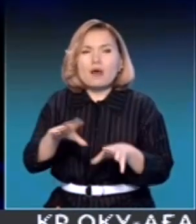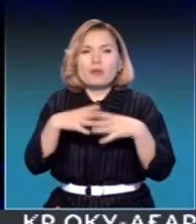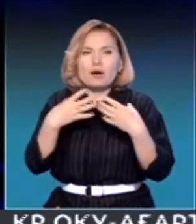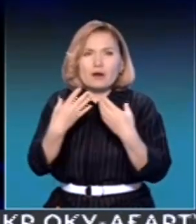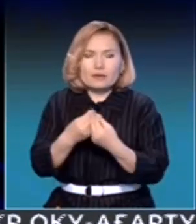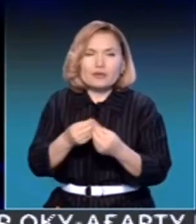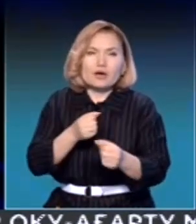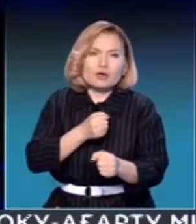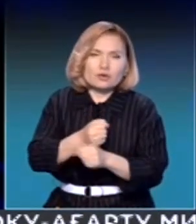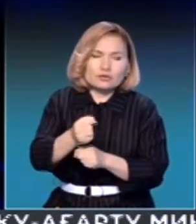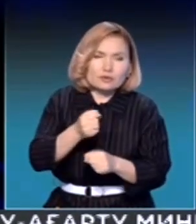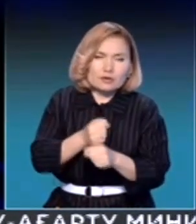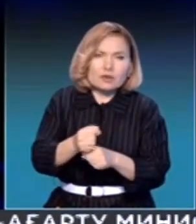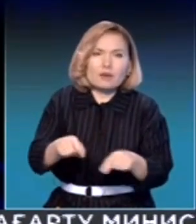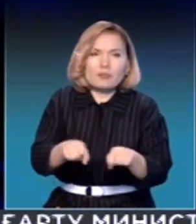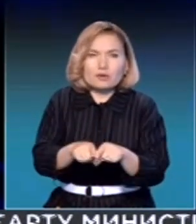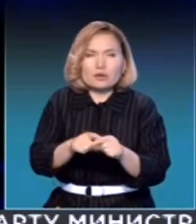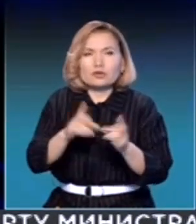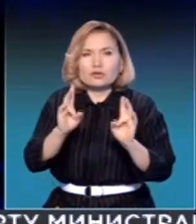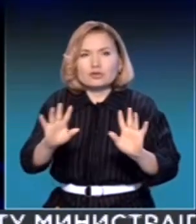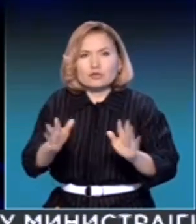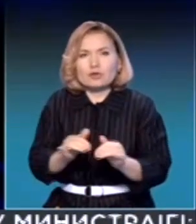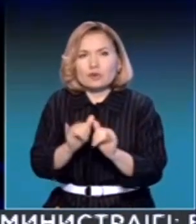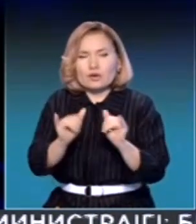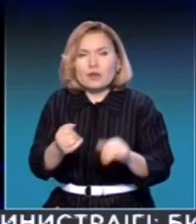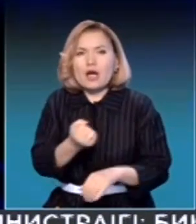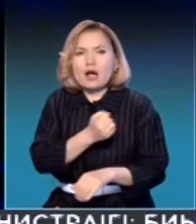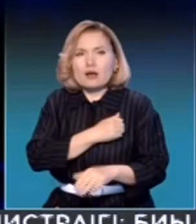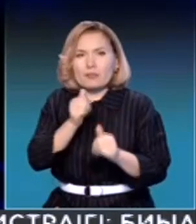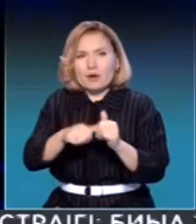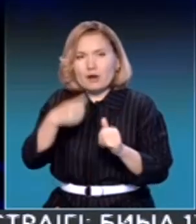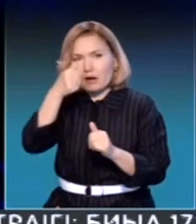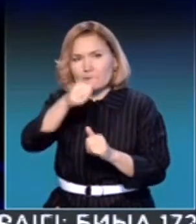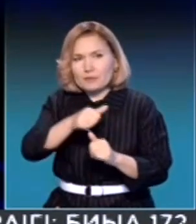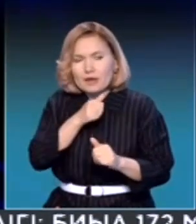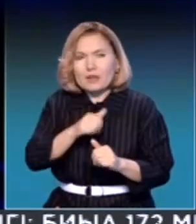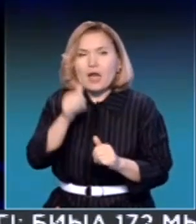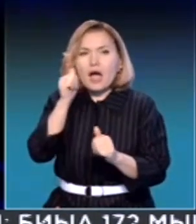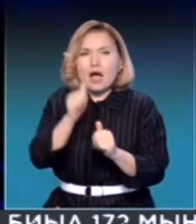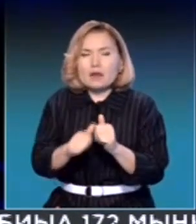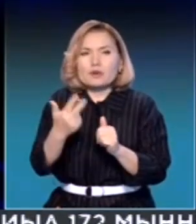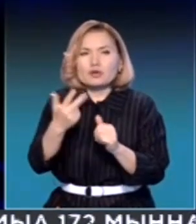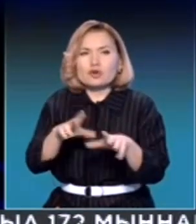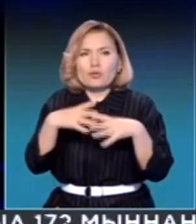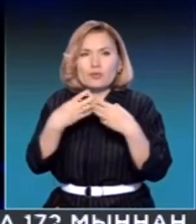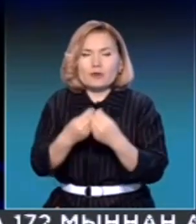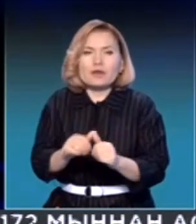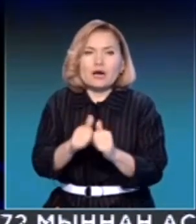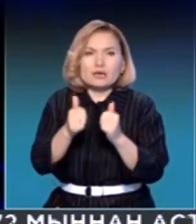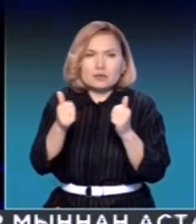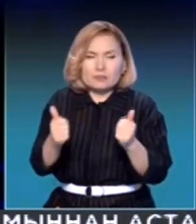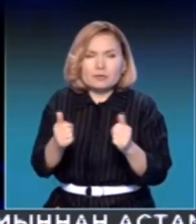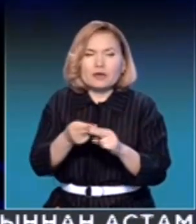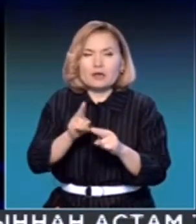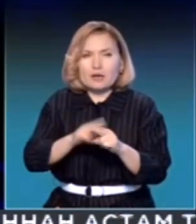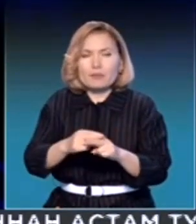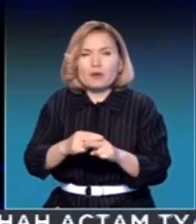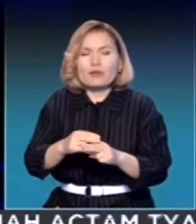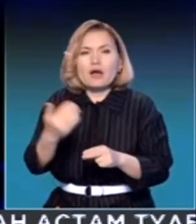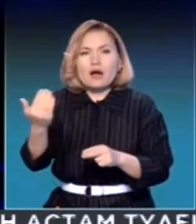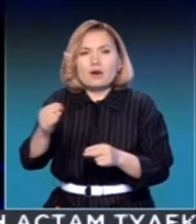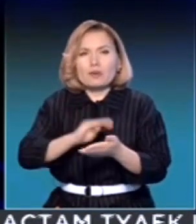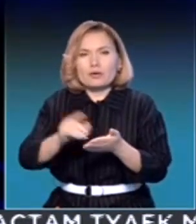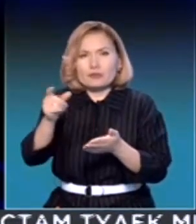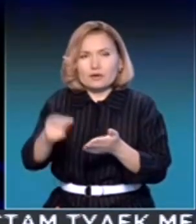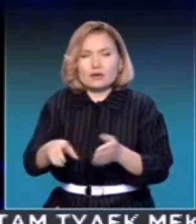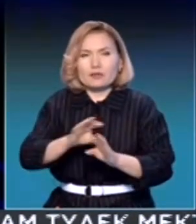безіп, орталықтарда бас сауғалап жүр. Өкінішке қарай, жыл сайын елімізде әрбір үшінші отбасы ажырасады. Әлеуметтанушылар бұл